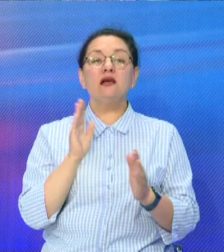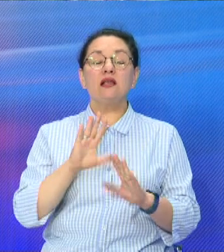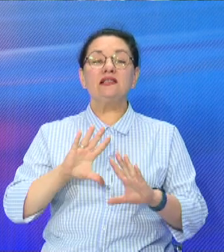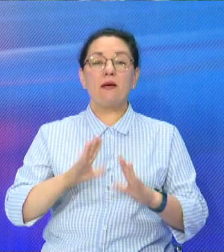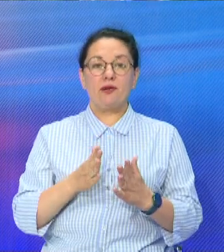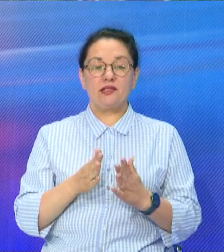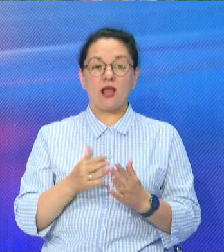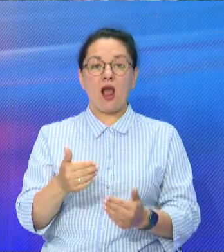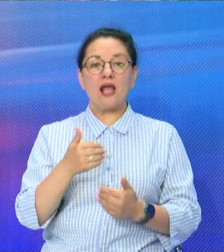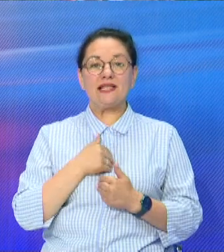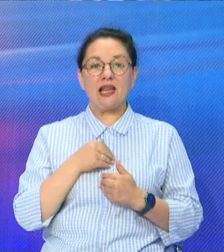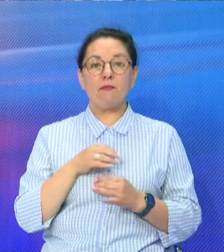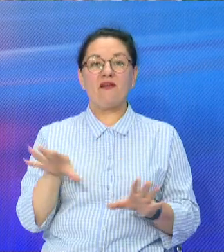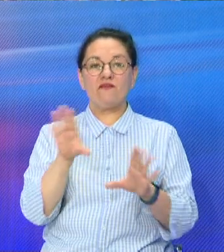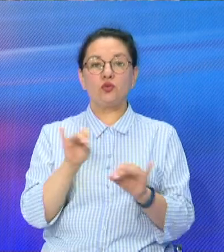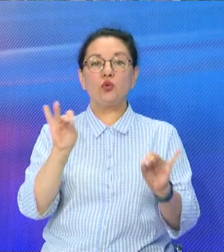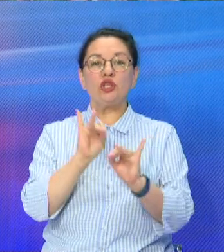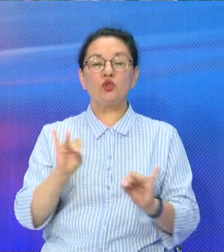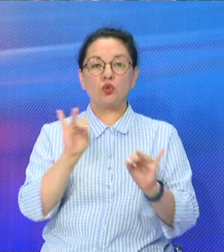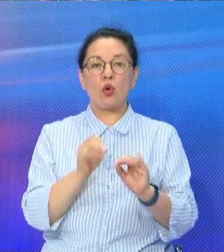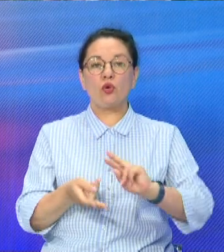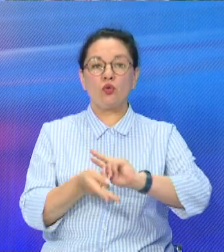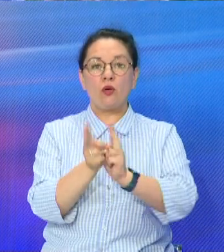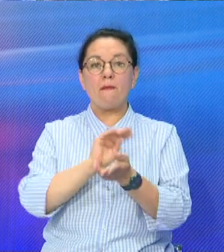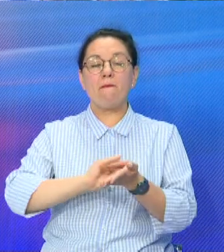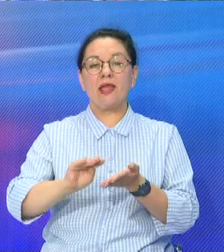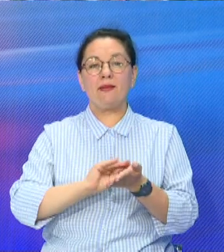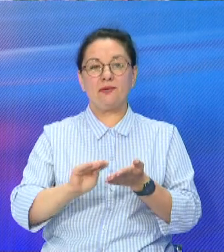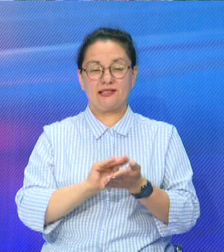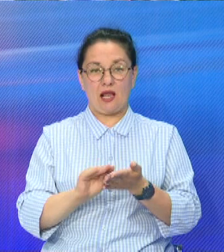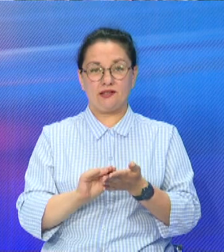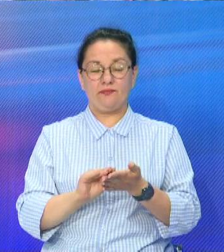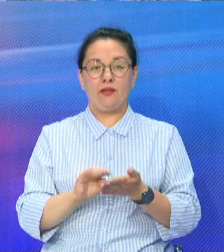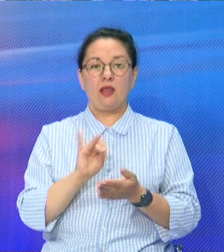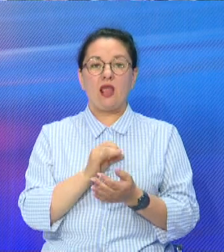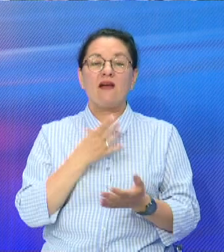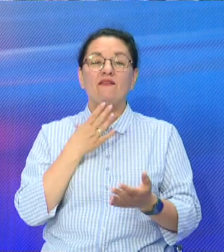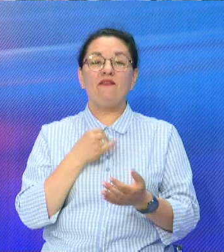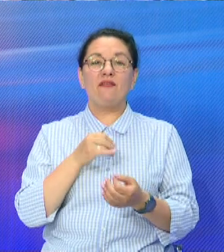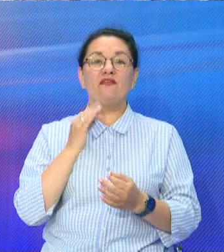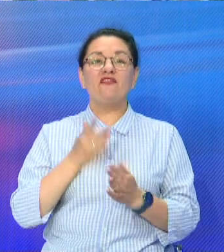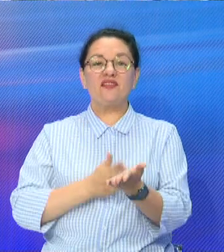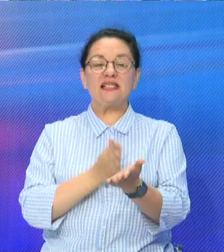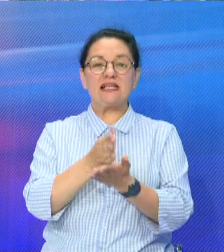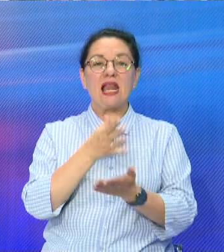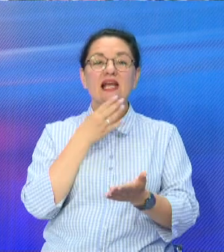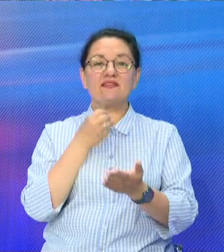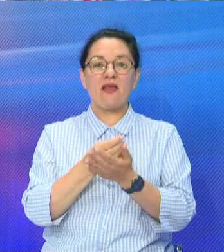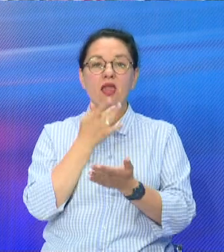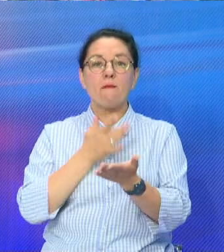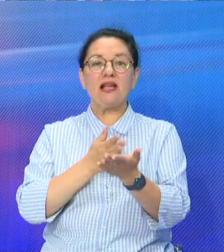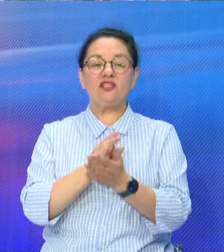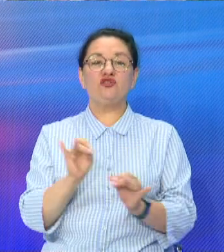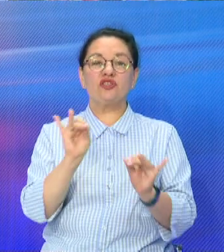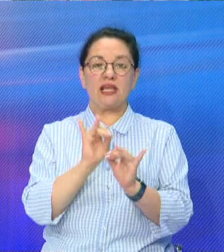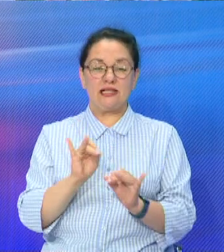историю переписать в угоду своих политических амбиций и своих каких-то политических интересов и вот этого мы